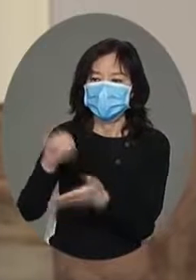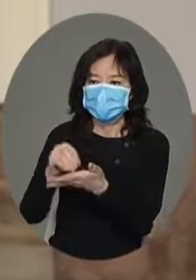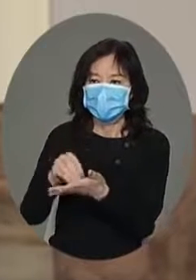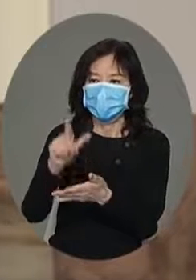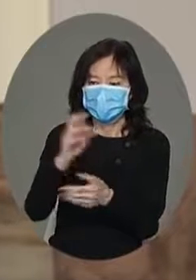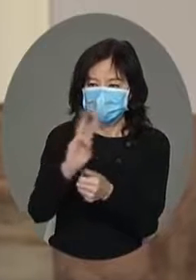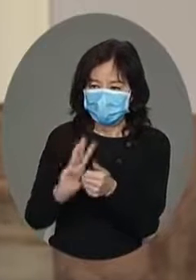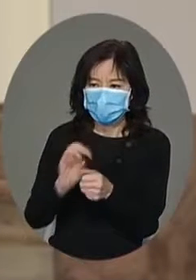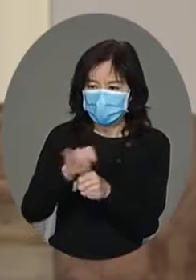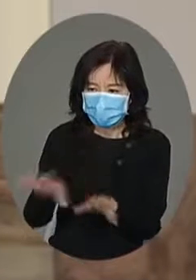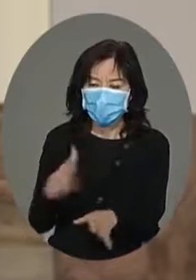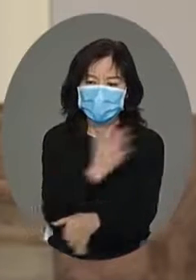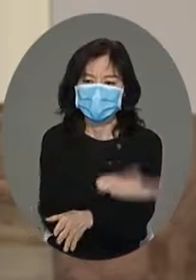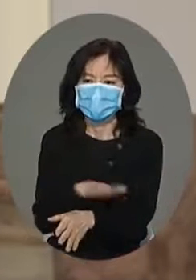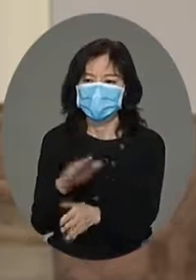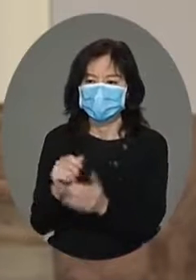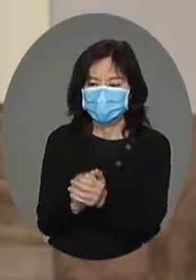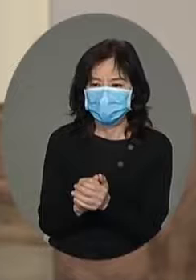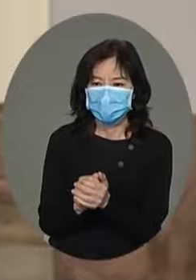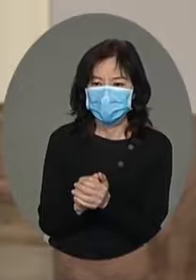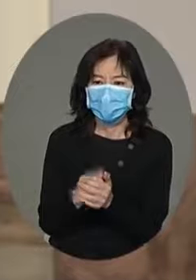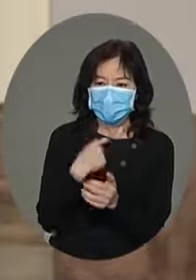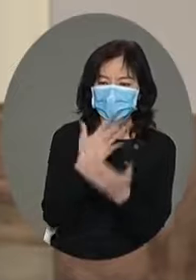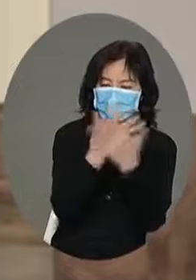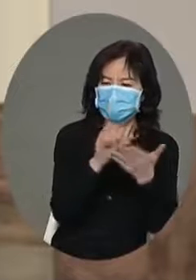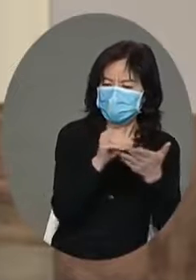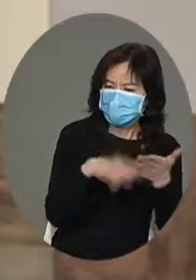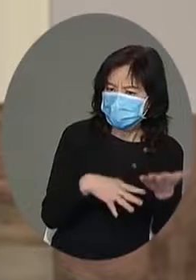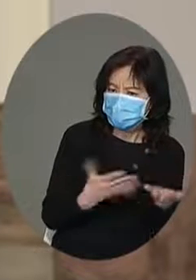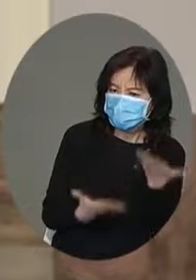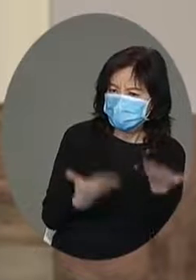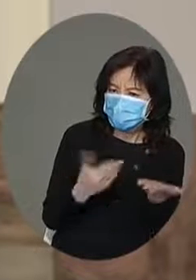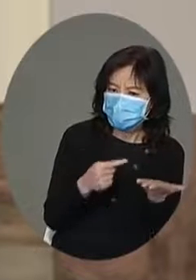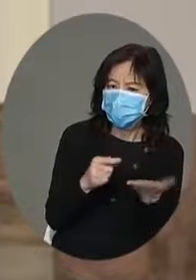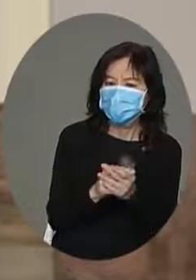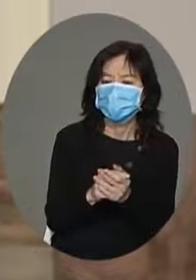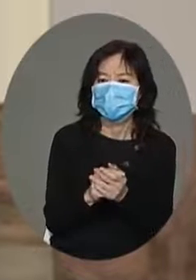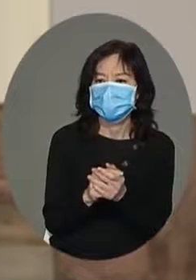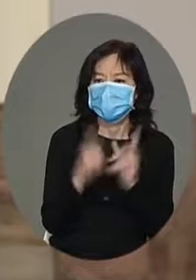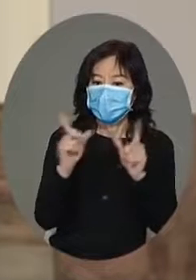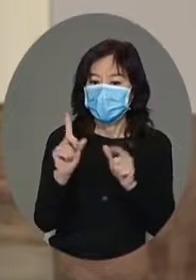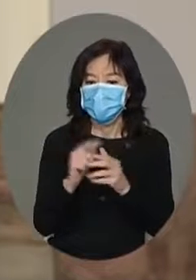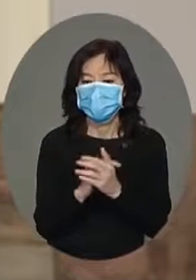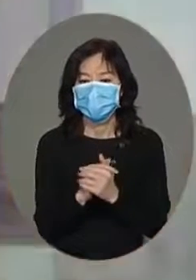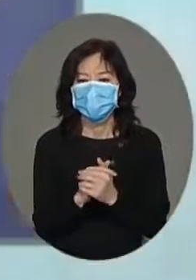污水是不負責任。至於會不會刪除貼文，趙立堅就這樣回應。